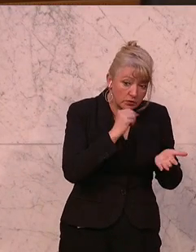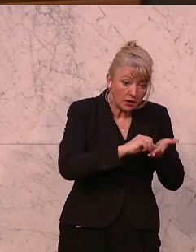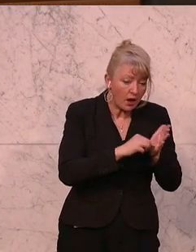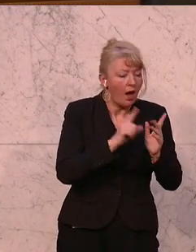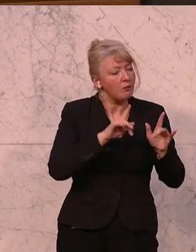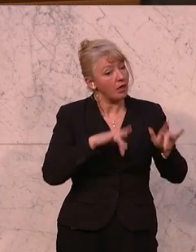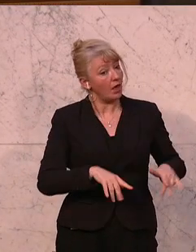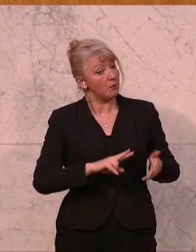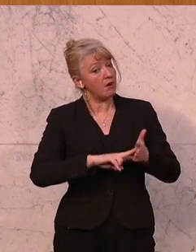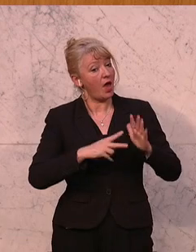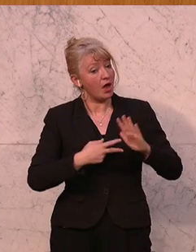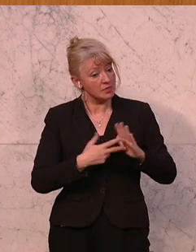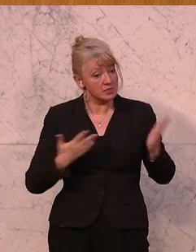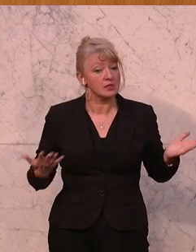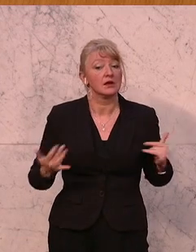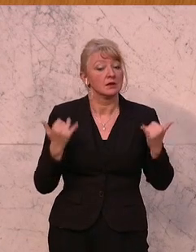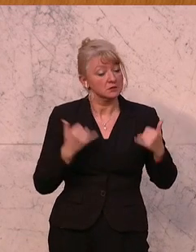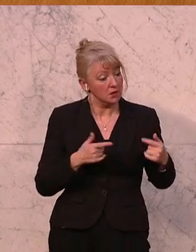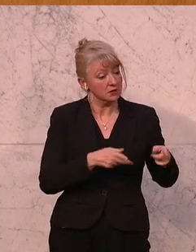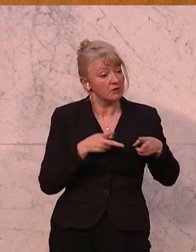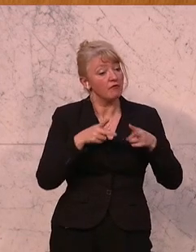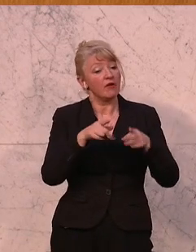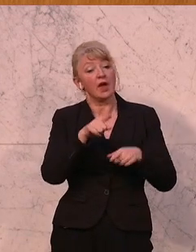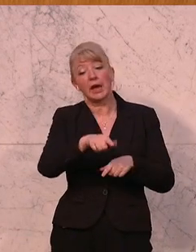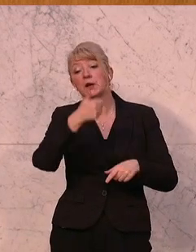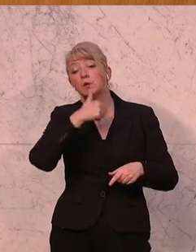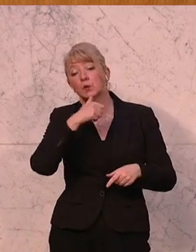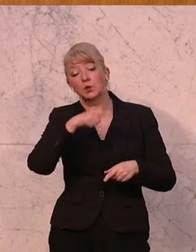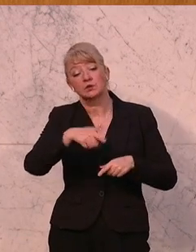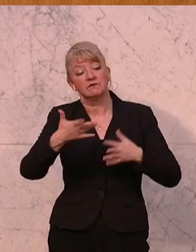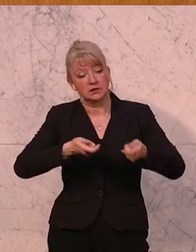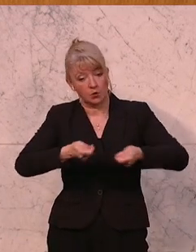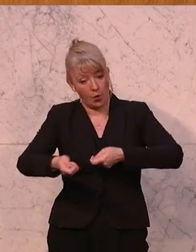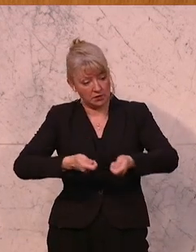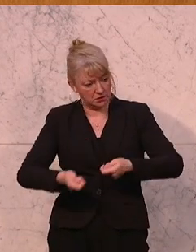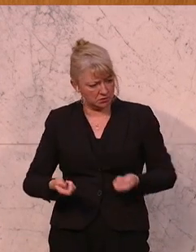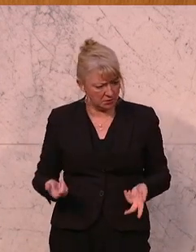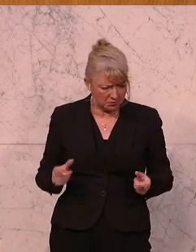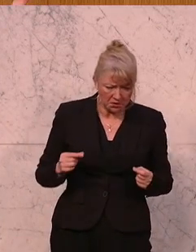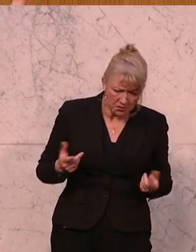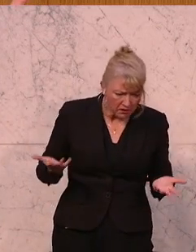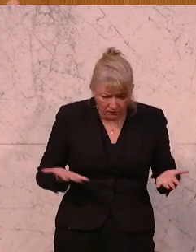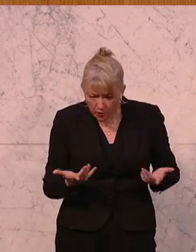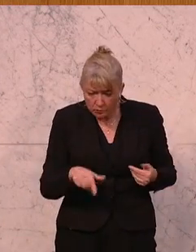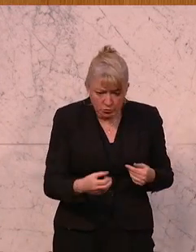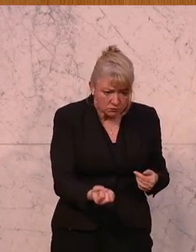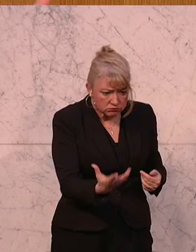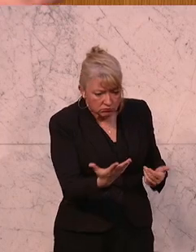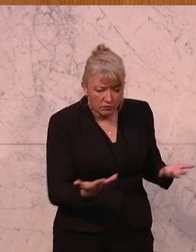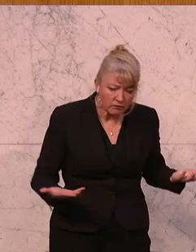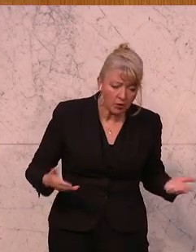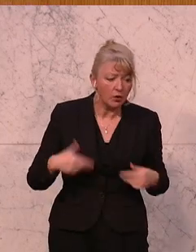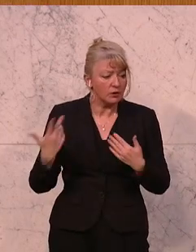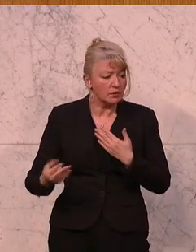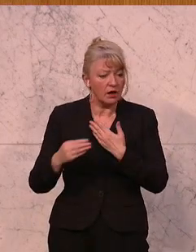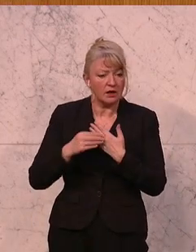Plan. Und der Plan ist jetzt am Weg zu den Grünen, in die Koordination. Dann haben wir gedacht, das muss ja da unten irgendwo aufgetaucht sein. Und dann meldet sich